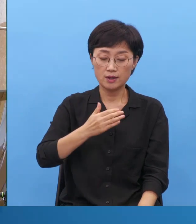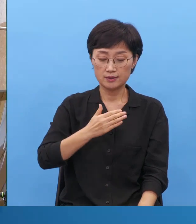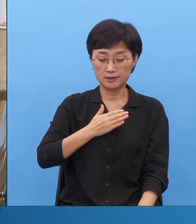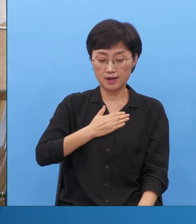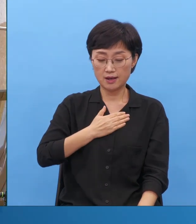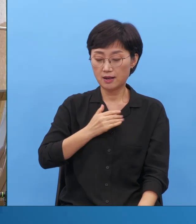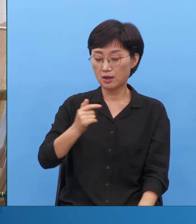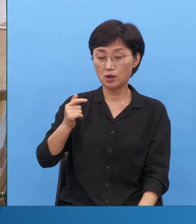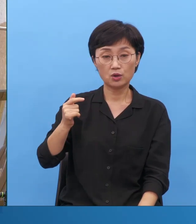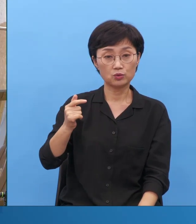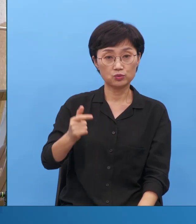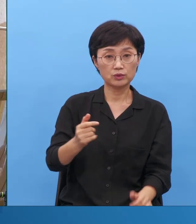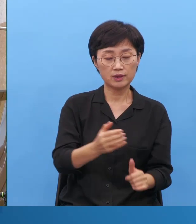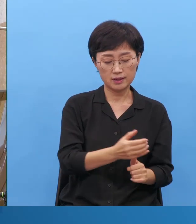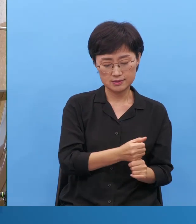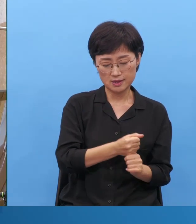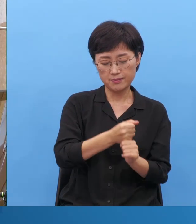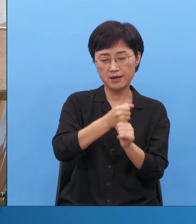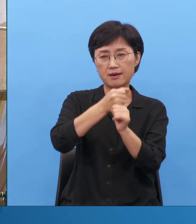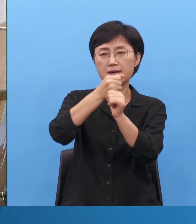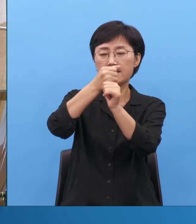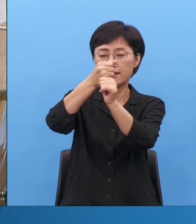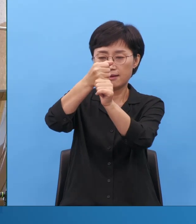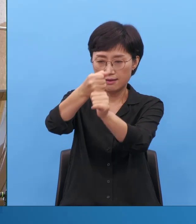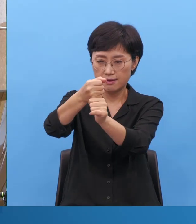사랑 주로서